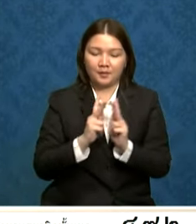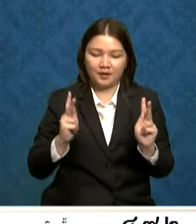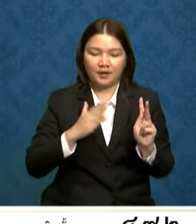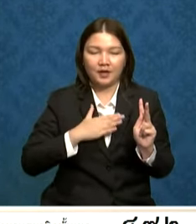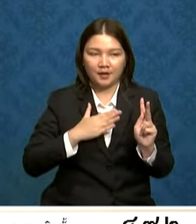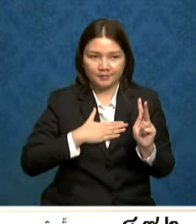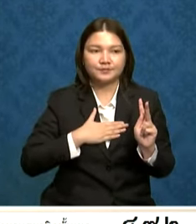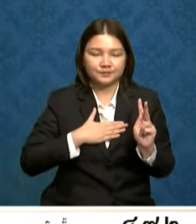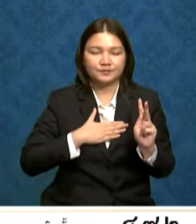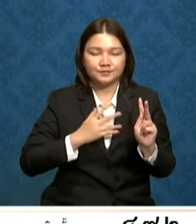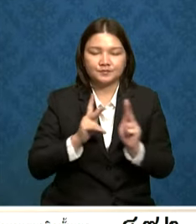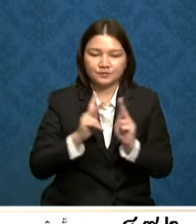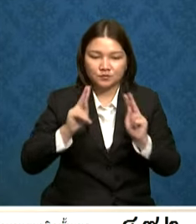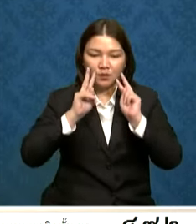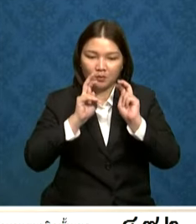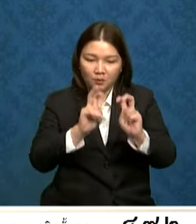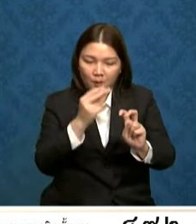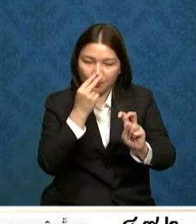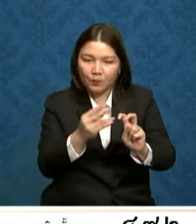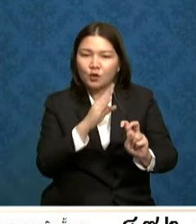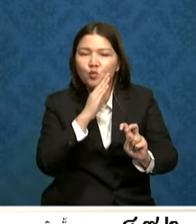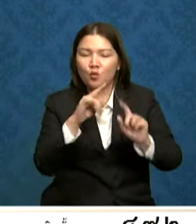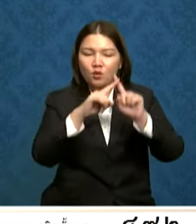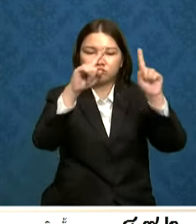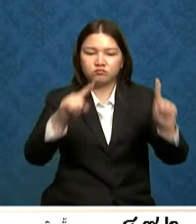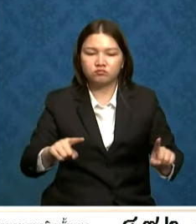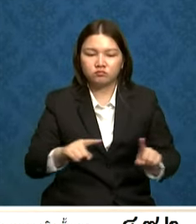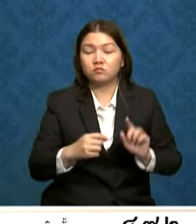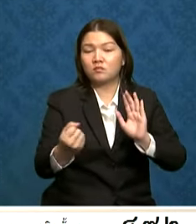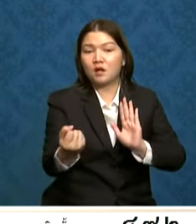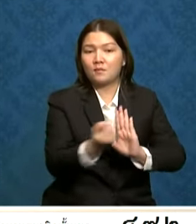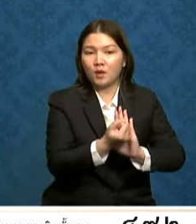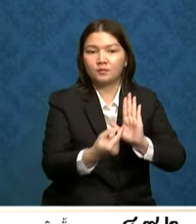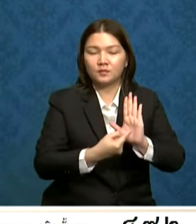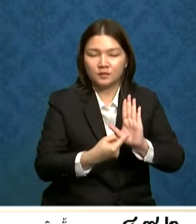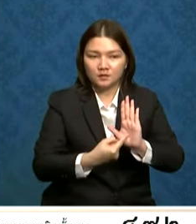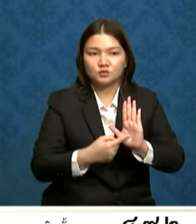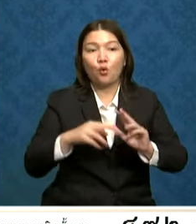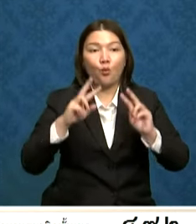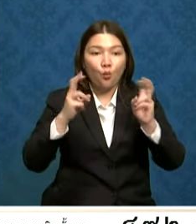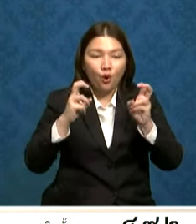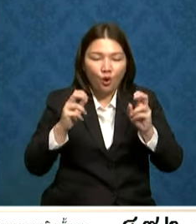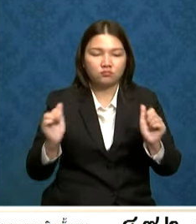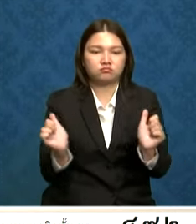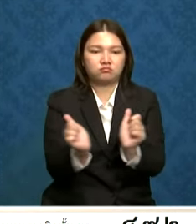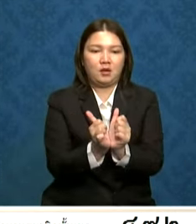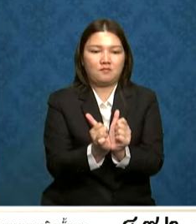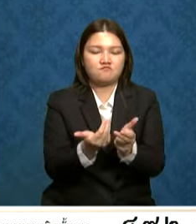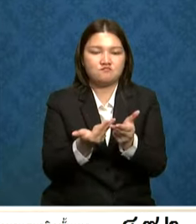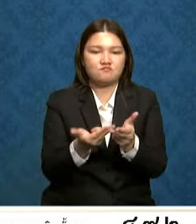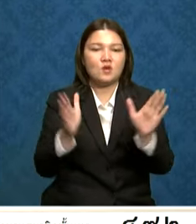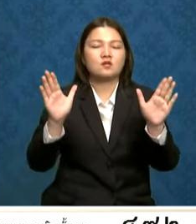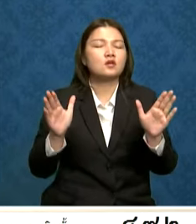ได้พัณาศึกษาแนวทางการตราพระบัญญัตินิรโทษกรรมอย่างรอบล่านโดย